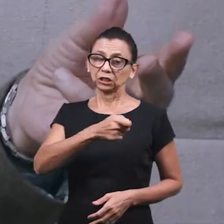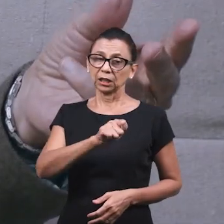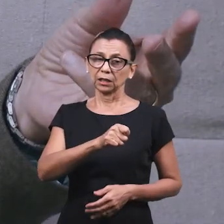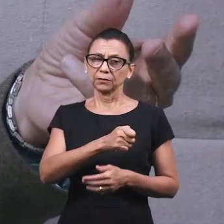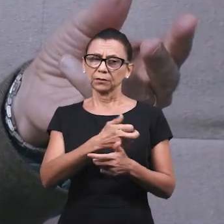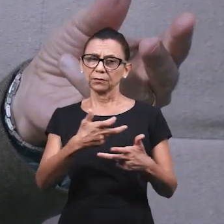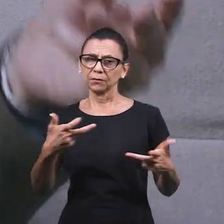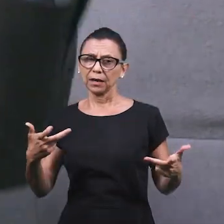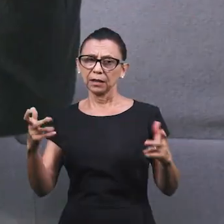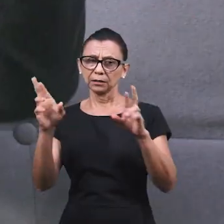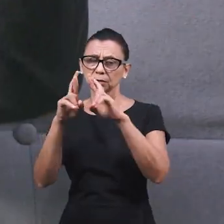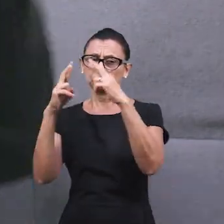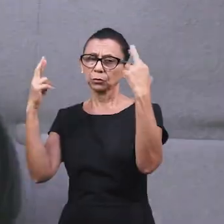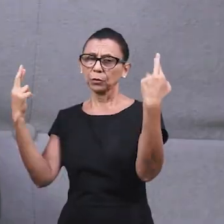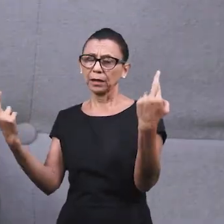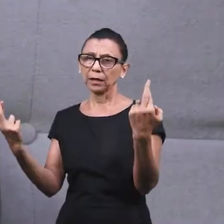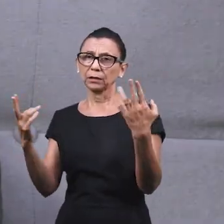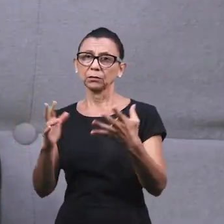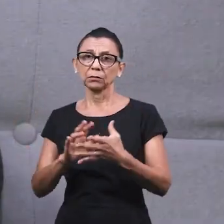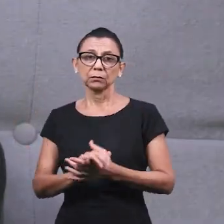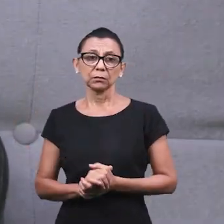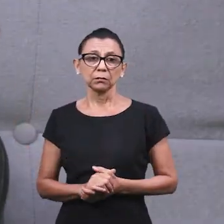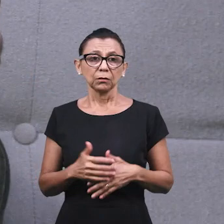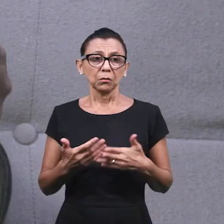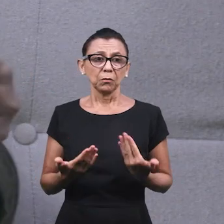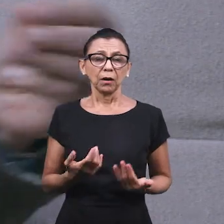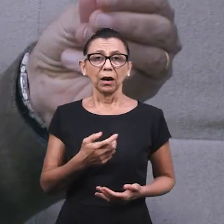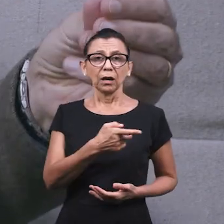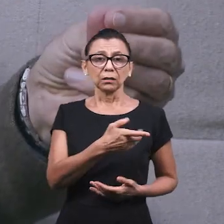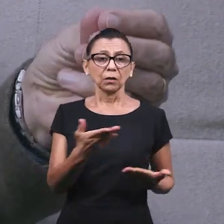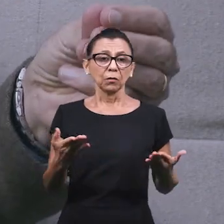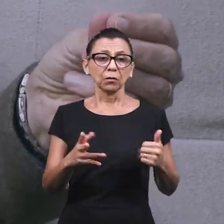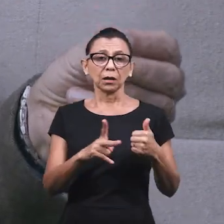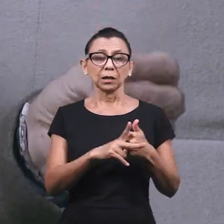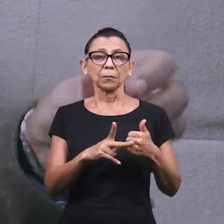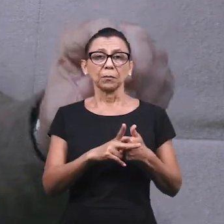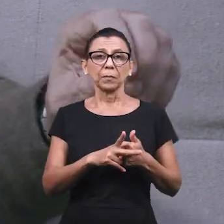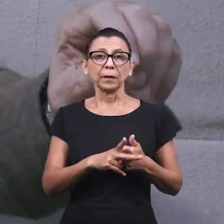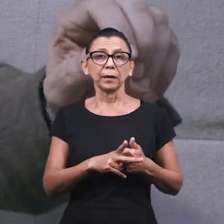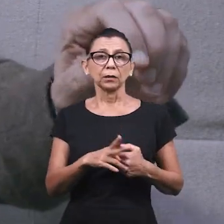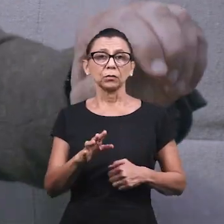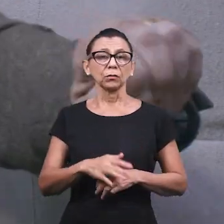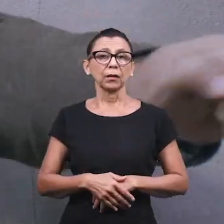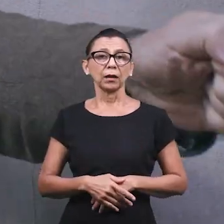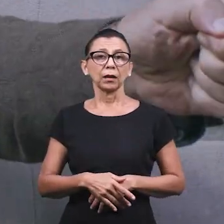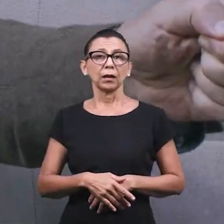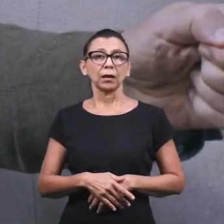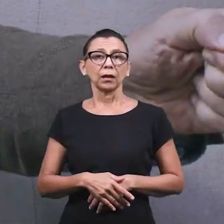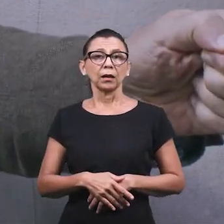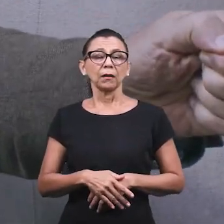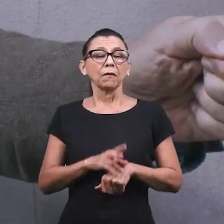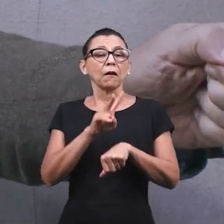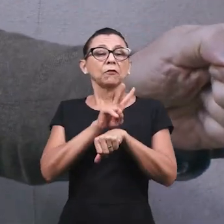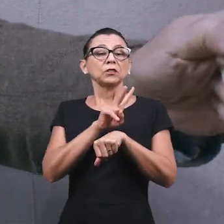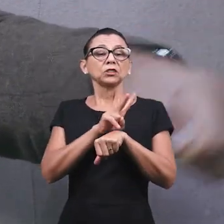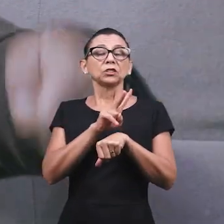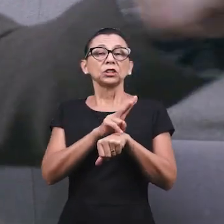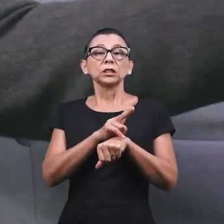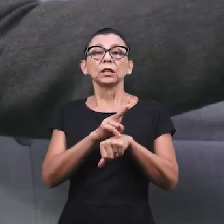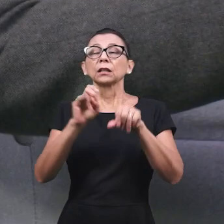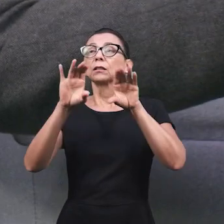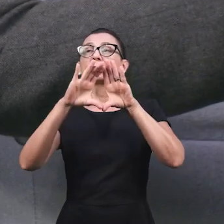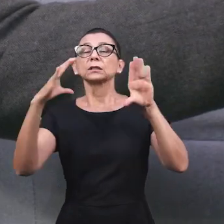signifie pas que Pierre est un portier du ciel, parce que la porte est Jésus. Les clés du royaume, c'était